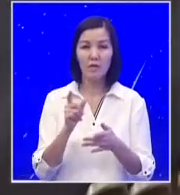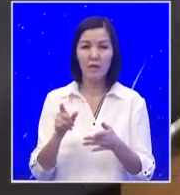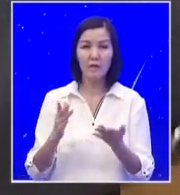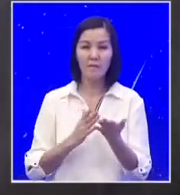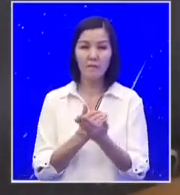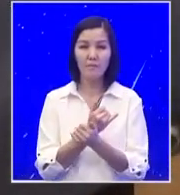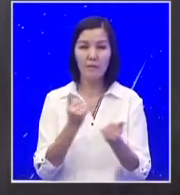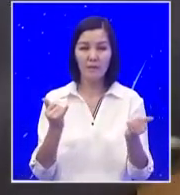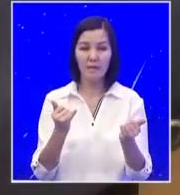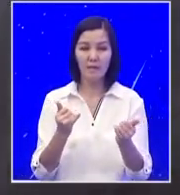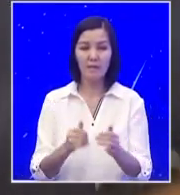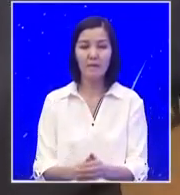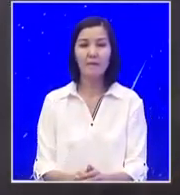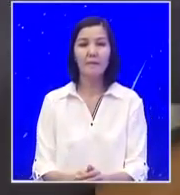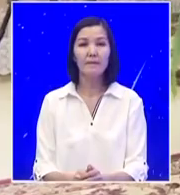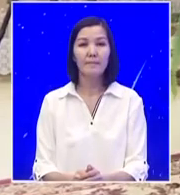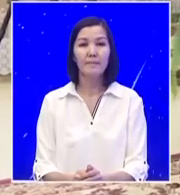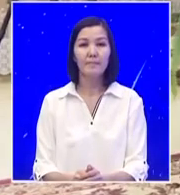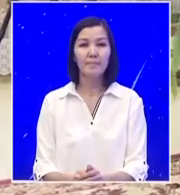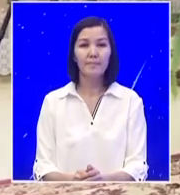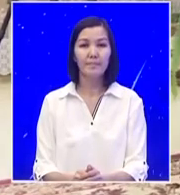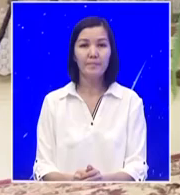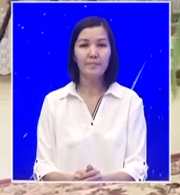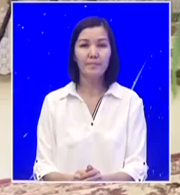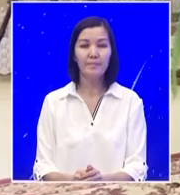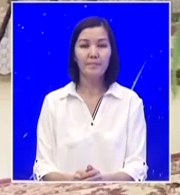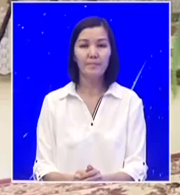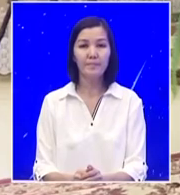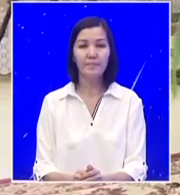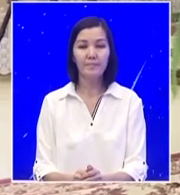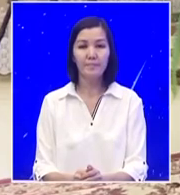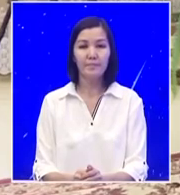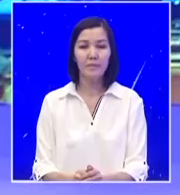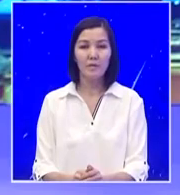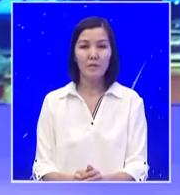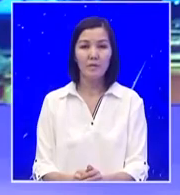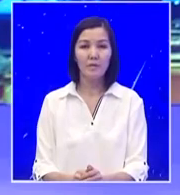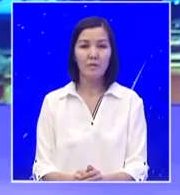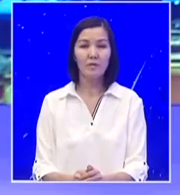маман қызмет етеді. Амина Құдайберген, Мәди Байбосынов, Жетісу арнасы.